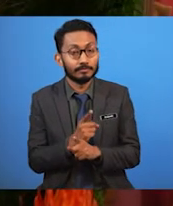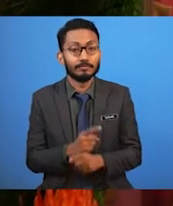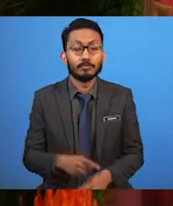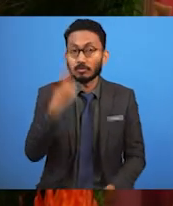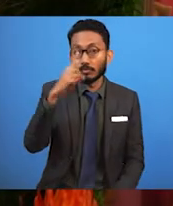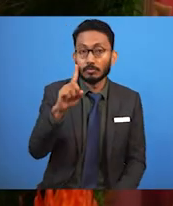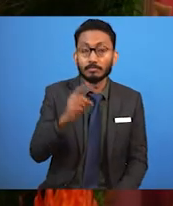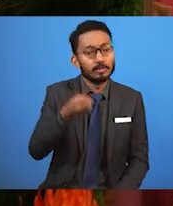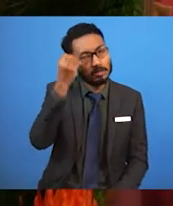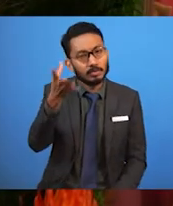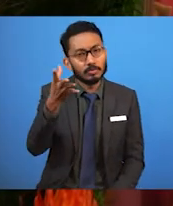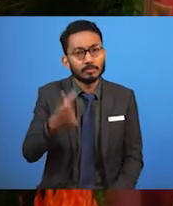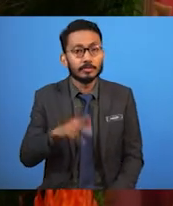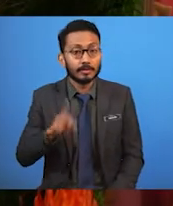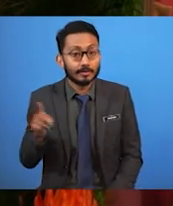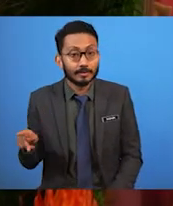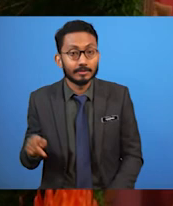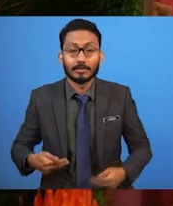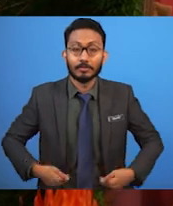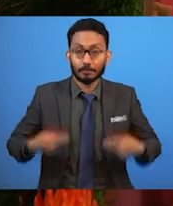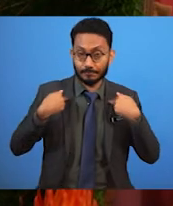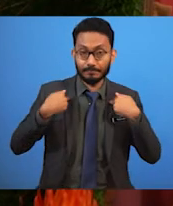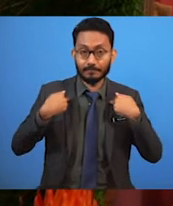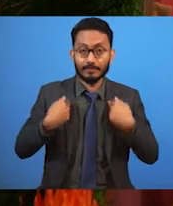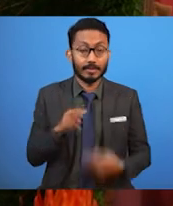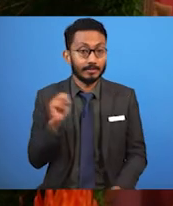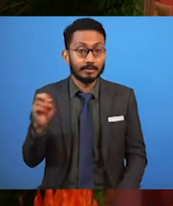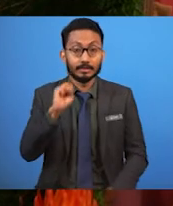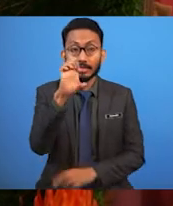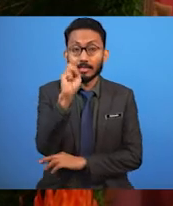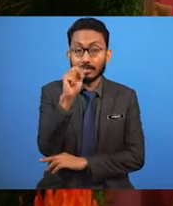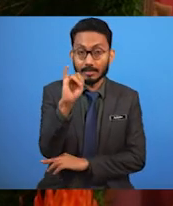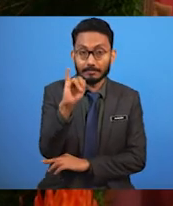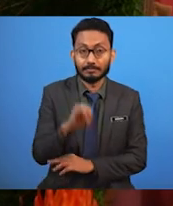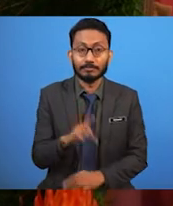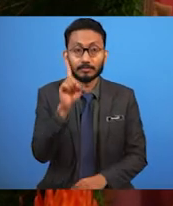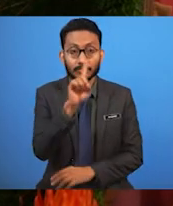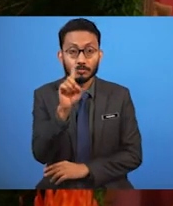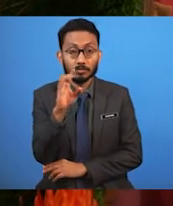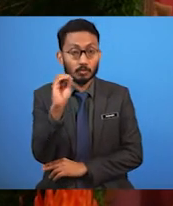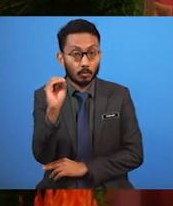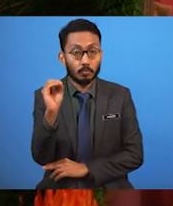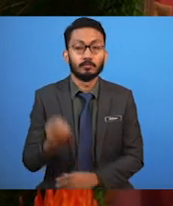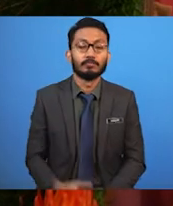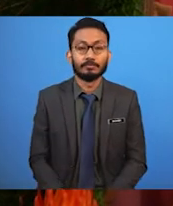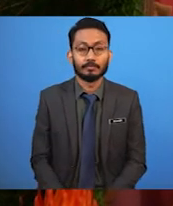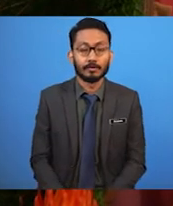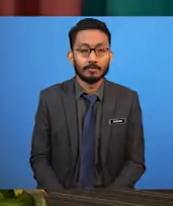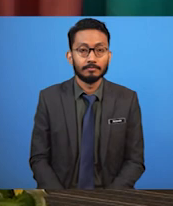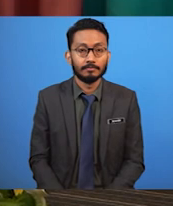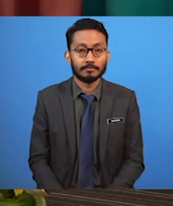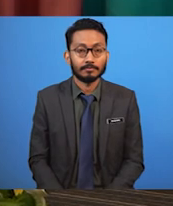pelajar sekalian, hidupan seni terdiri daripada zooplankton seperti Artemia species dan Moina